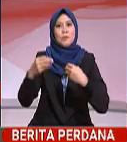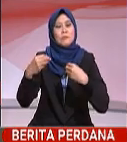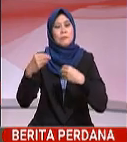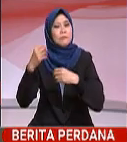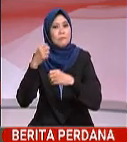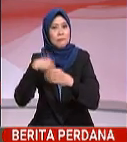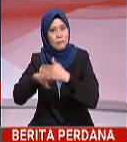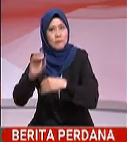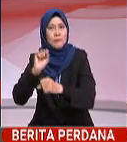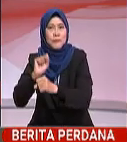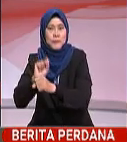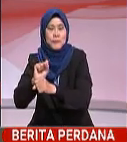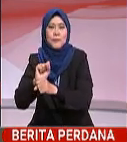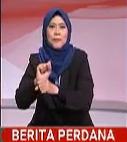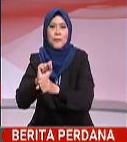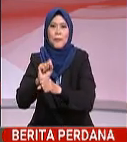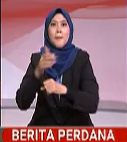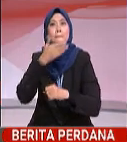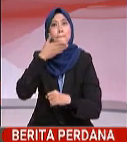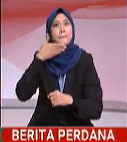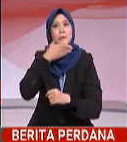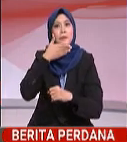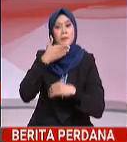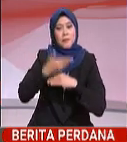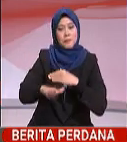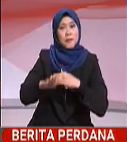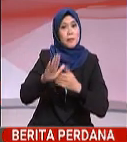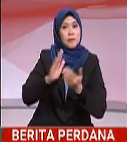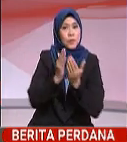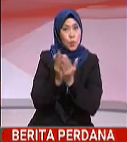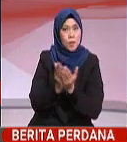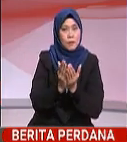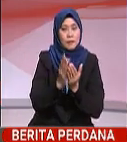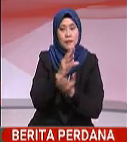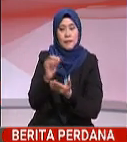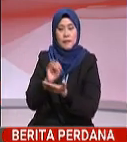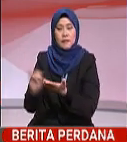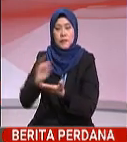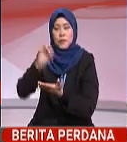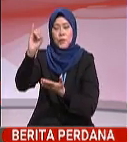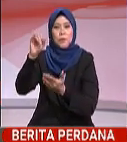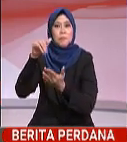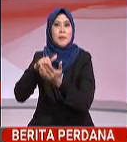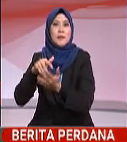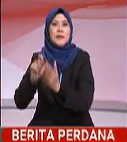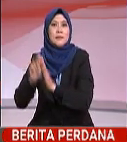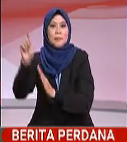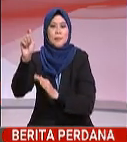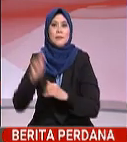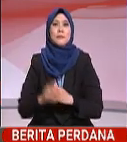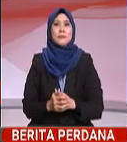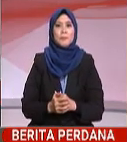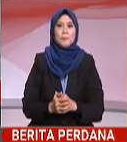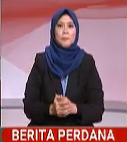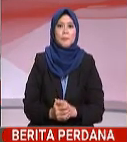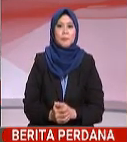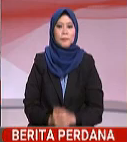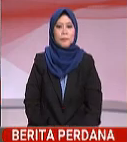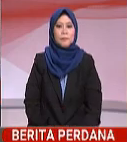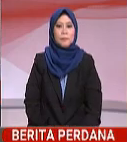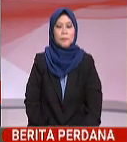kerja, terutamanya belia lepasan sekolah dan institut pengajian tinggi.